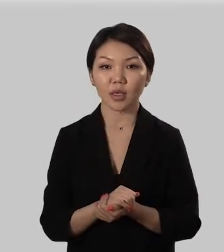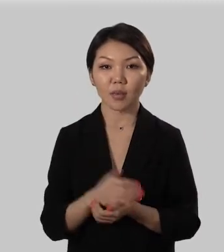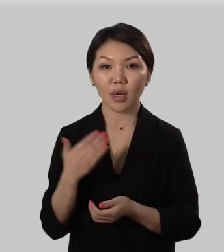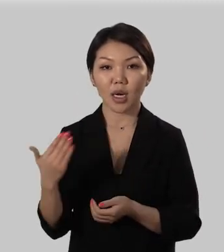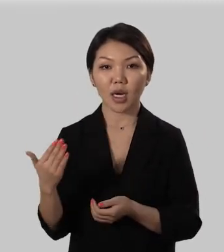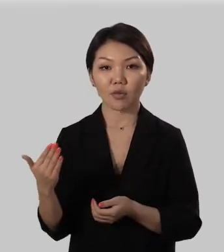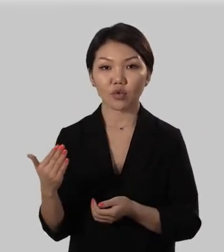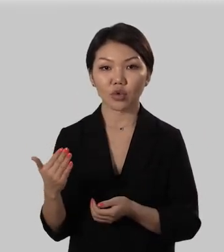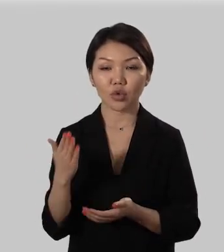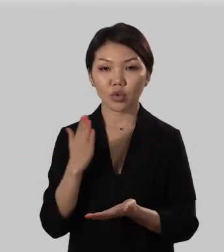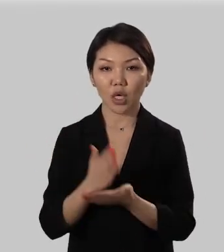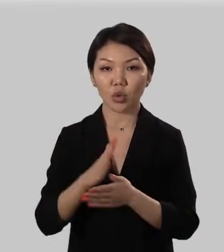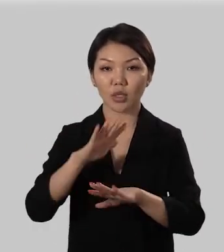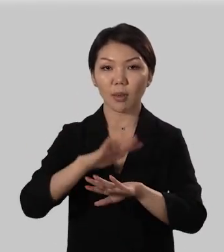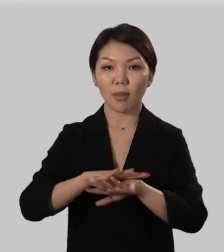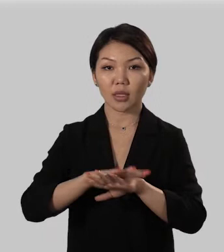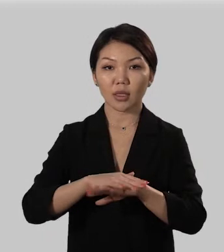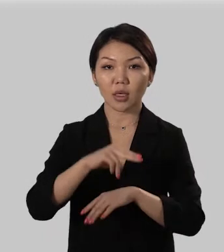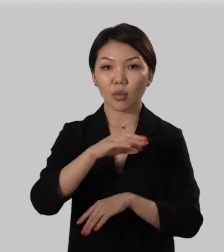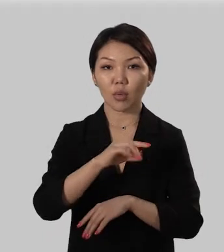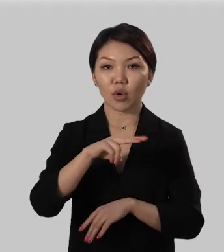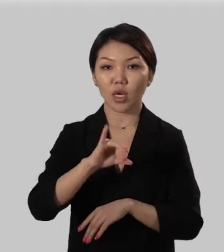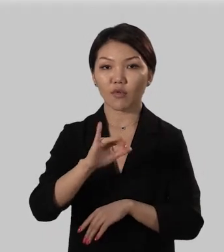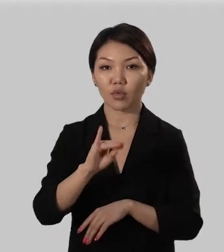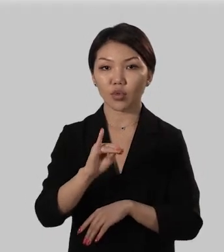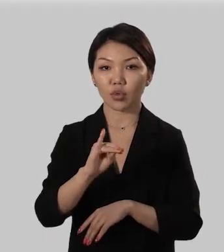банк по левую сторону